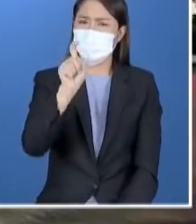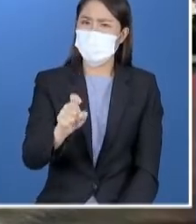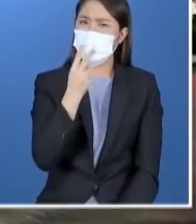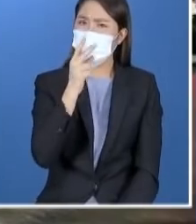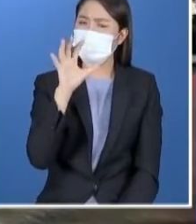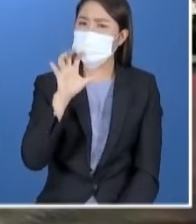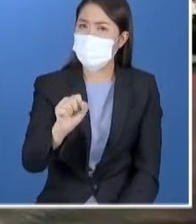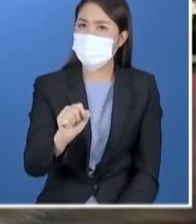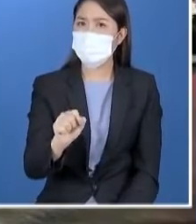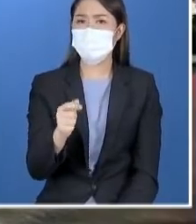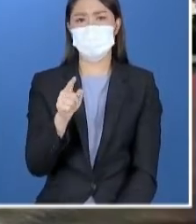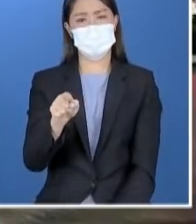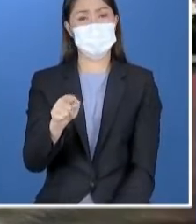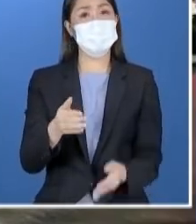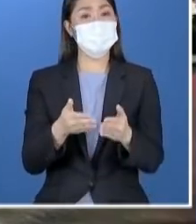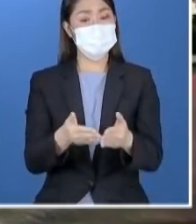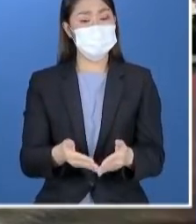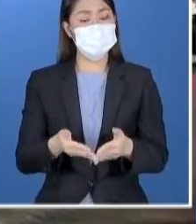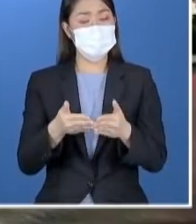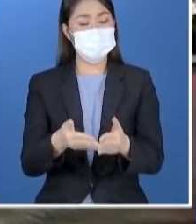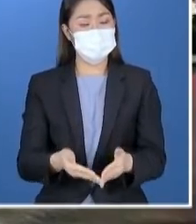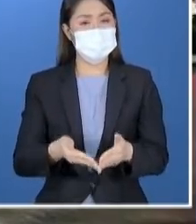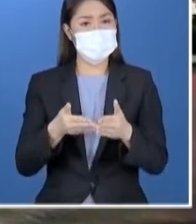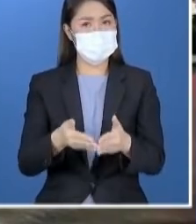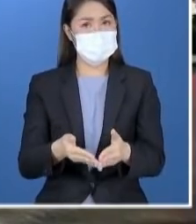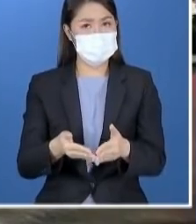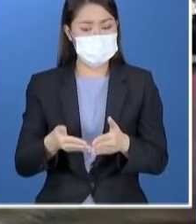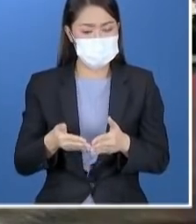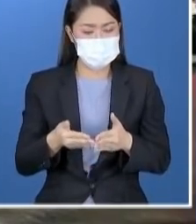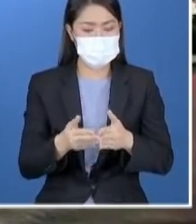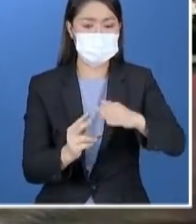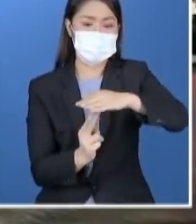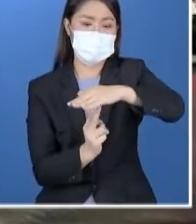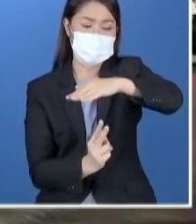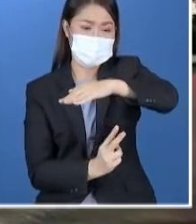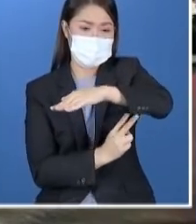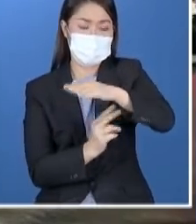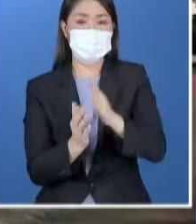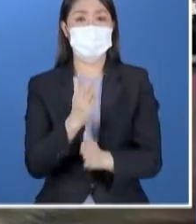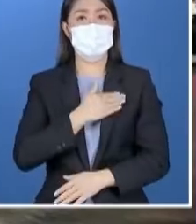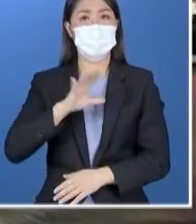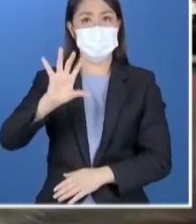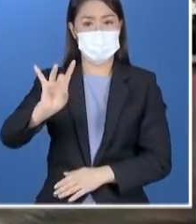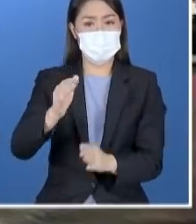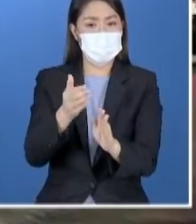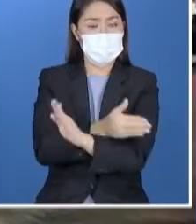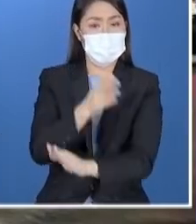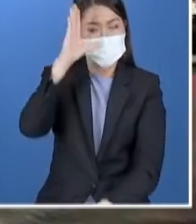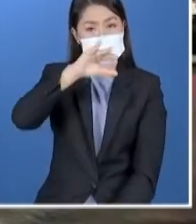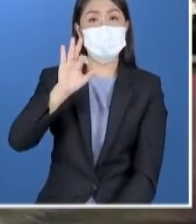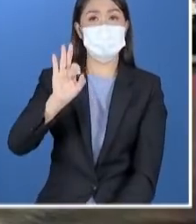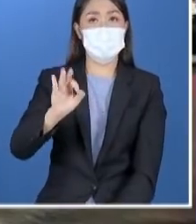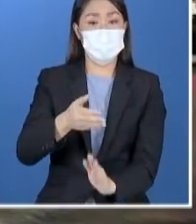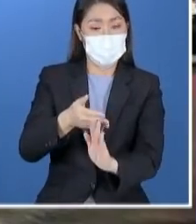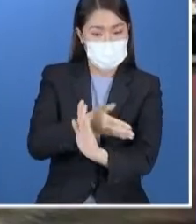าเป็นไปได้ไหมเรือสปีดโบ๊ทลำนี้ไปถึงบริเวณสะพานพระราม8ช่วงก่อน 3:00 น.ก่อนไฟจะ